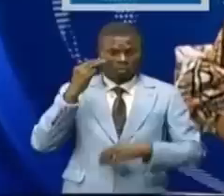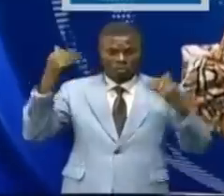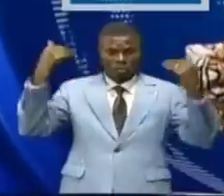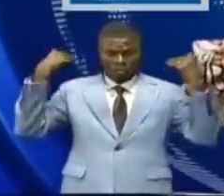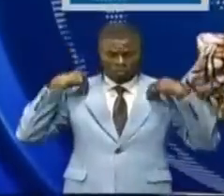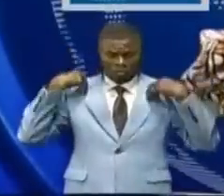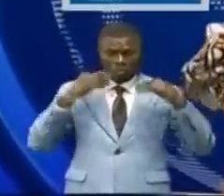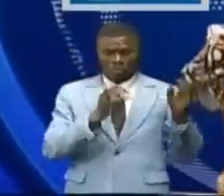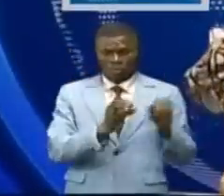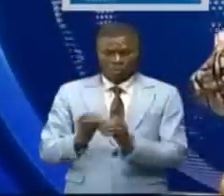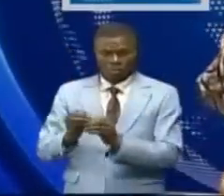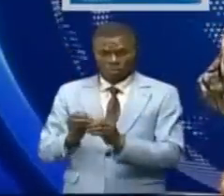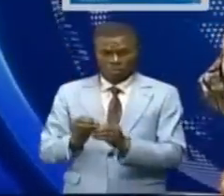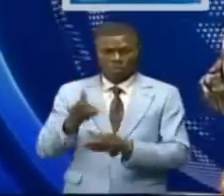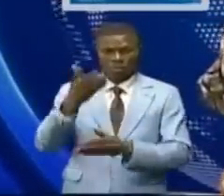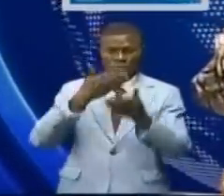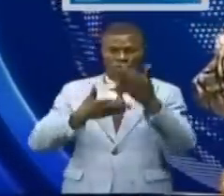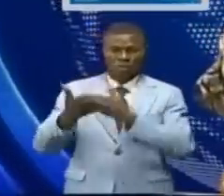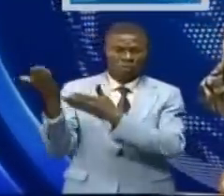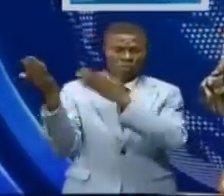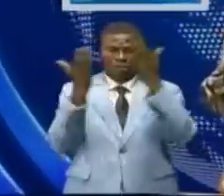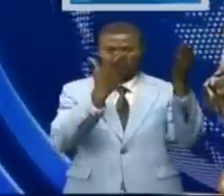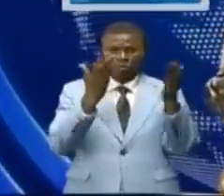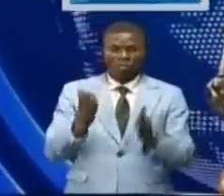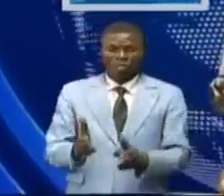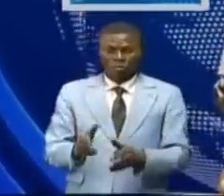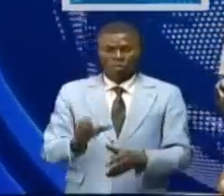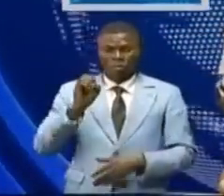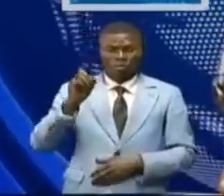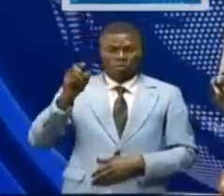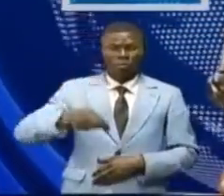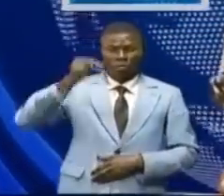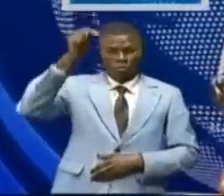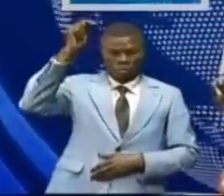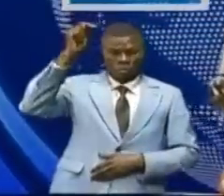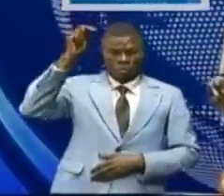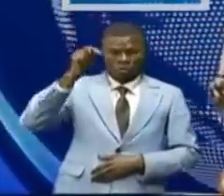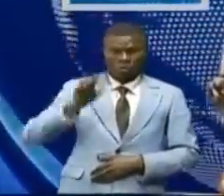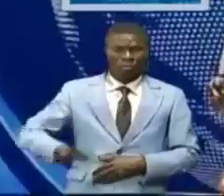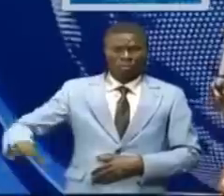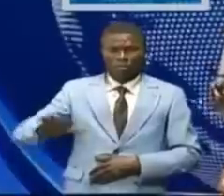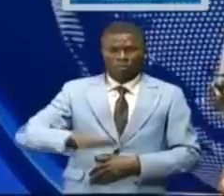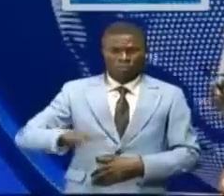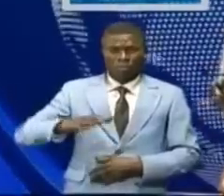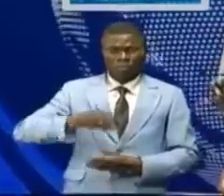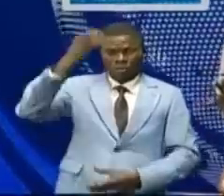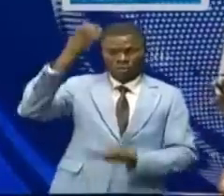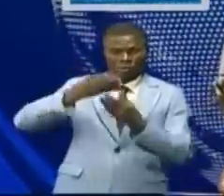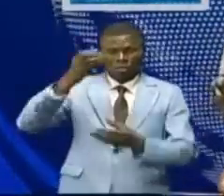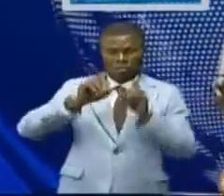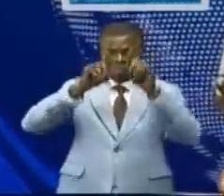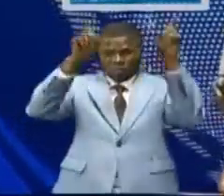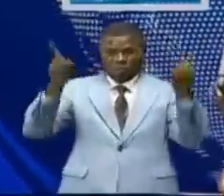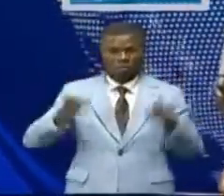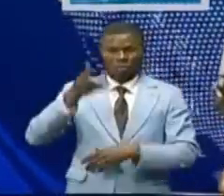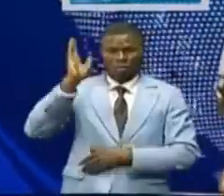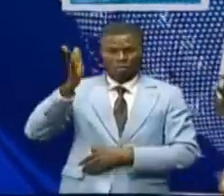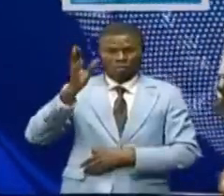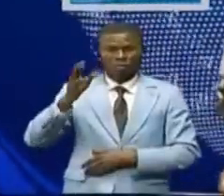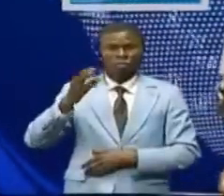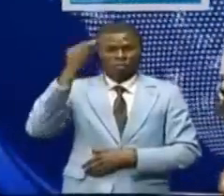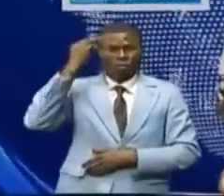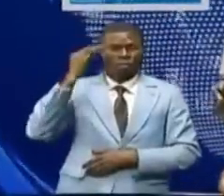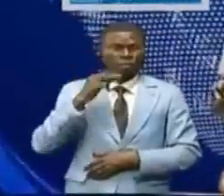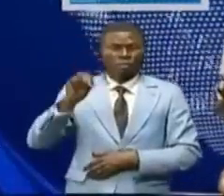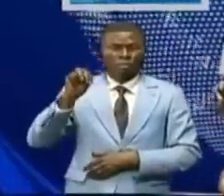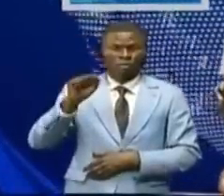de coordination de transit et transport du corridor nord qui se tient au Rwanda. Par visioconférence, le ministre Marc Ekila